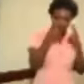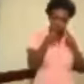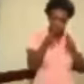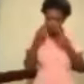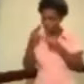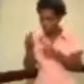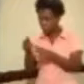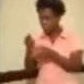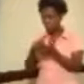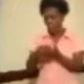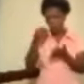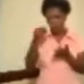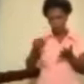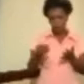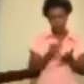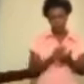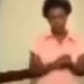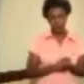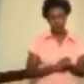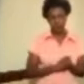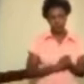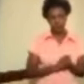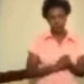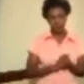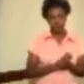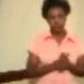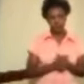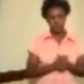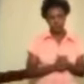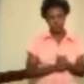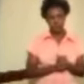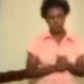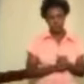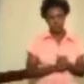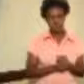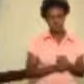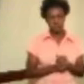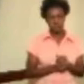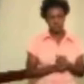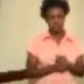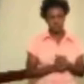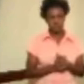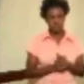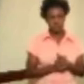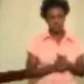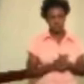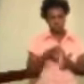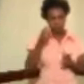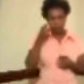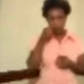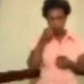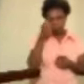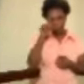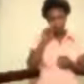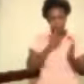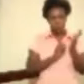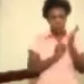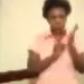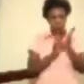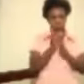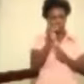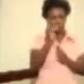certaine importance. Bien, Madame Maniga. Les grands pôles de développement, trois axes majeurs. Oui, je pense que dès